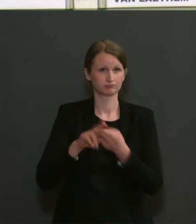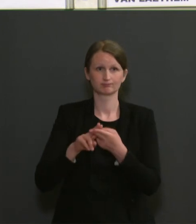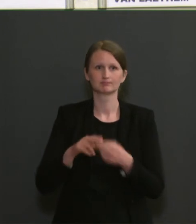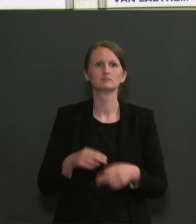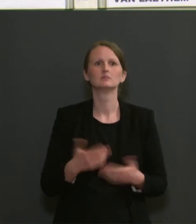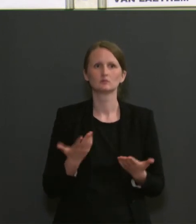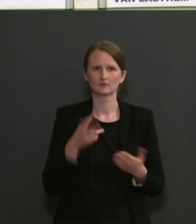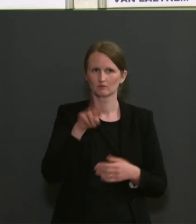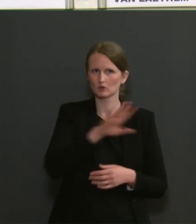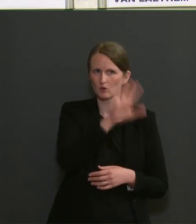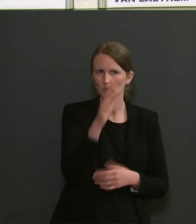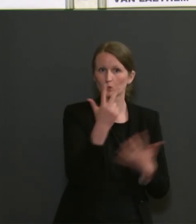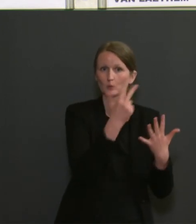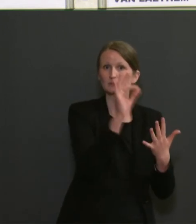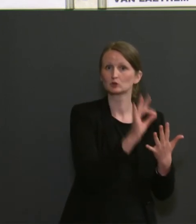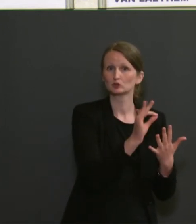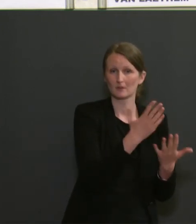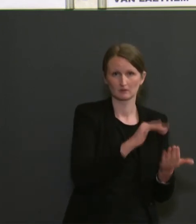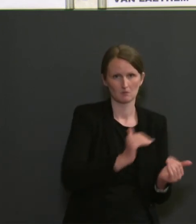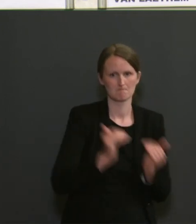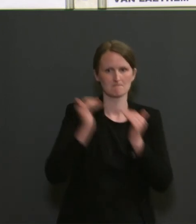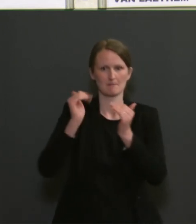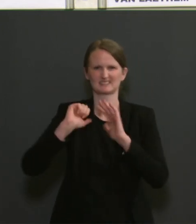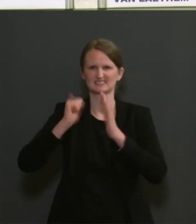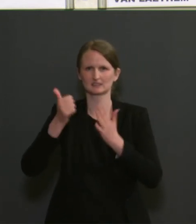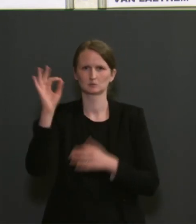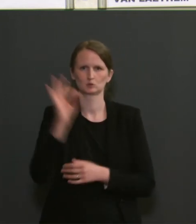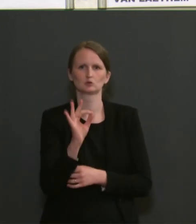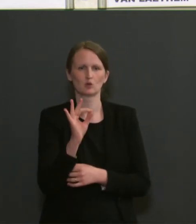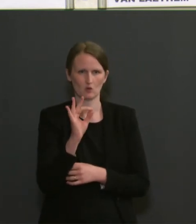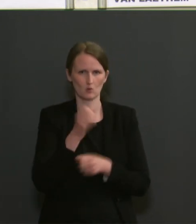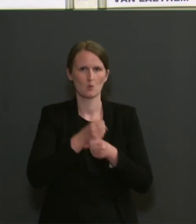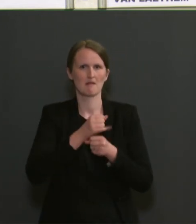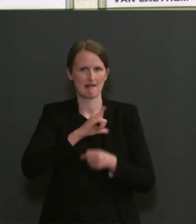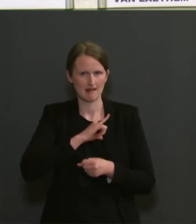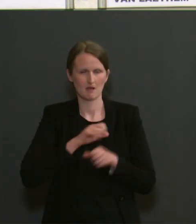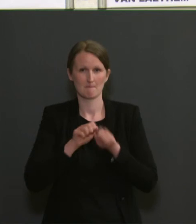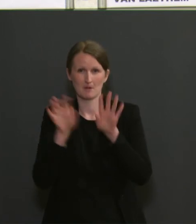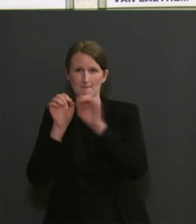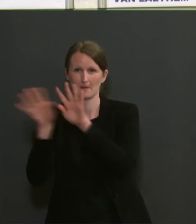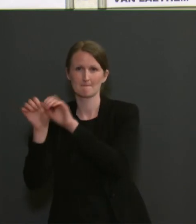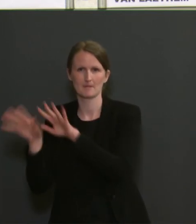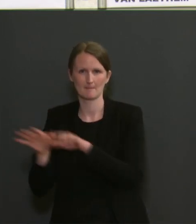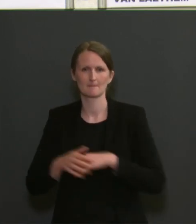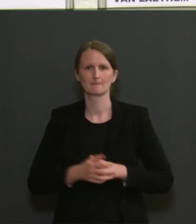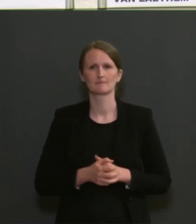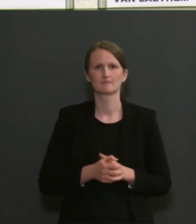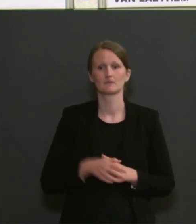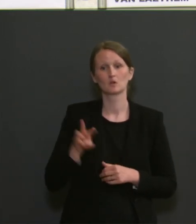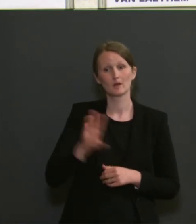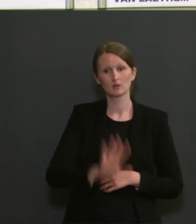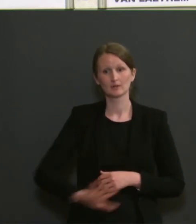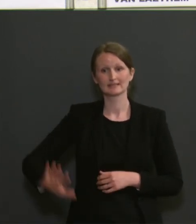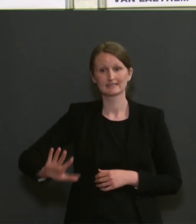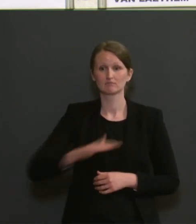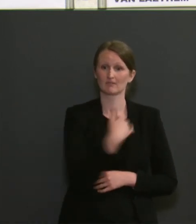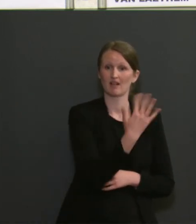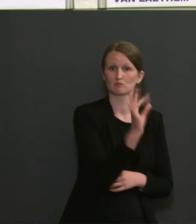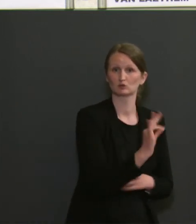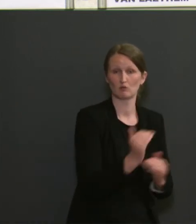en Wallonie de 15% à 26%, et à Bruxelles un peu moins de 11% à 16%.